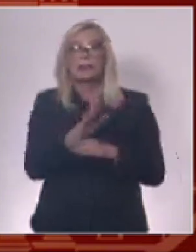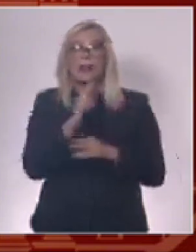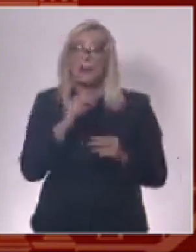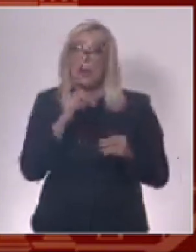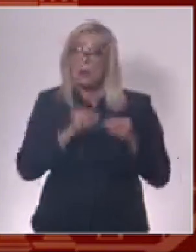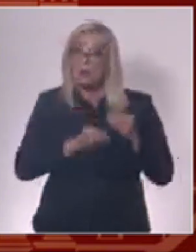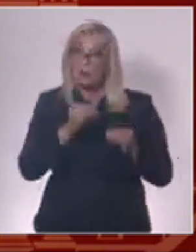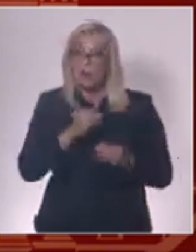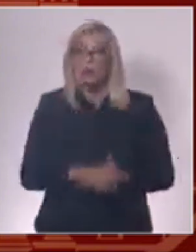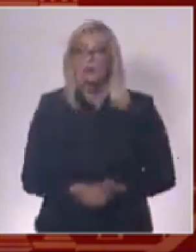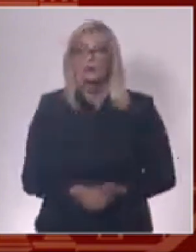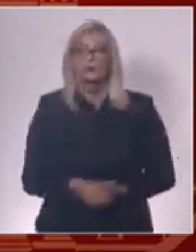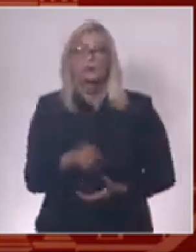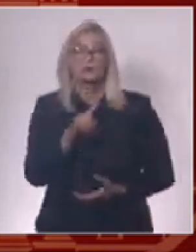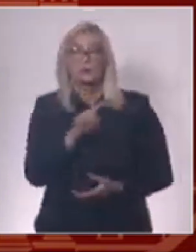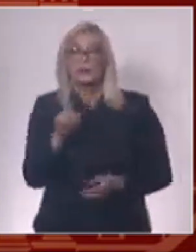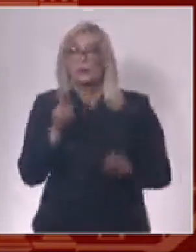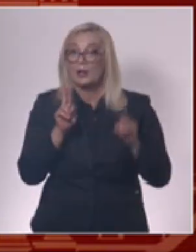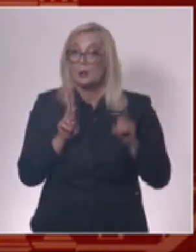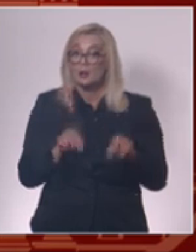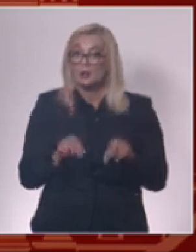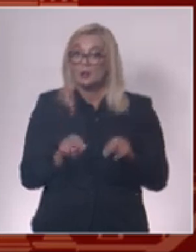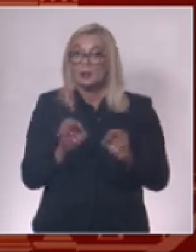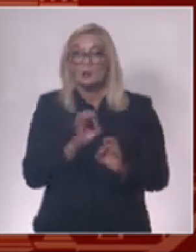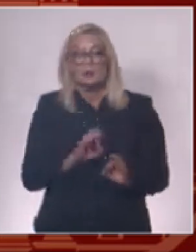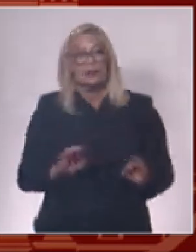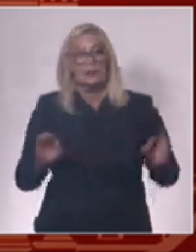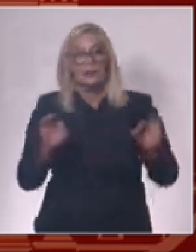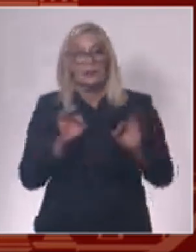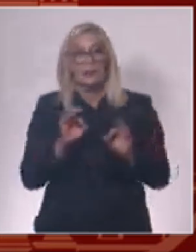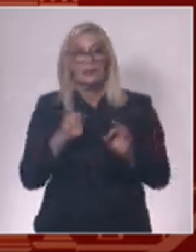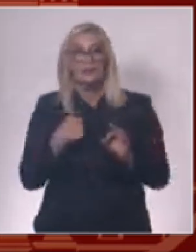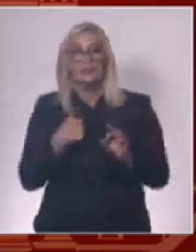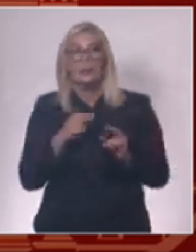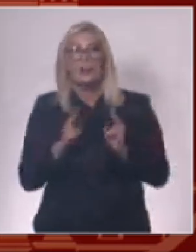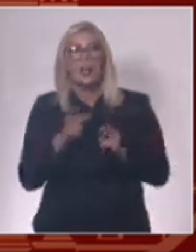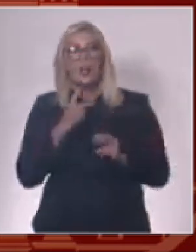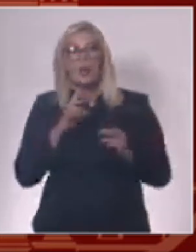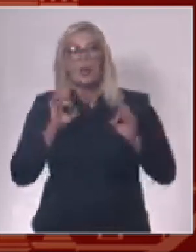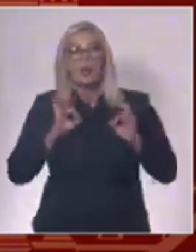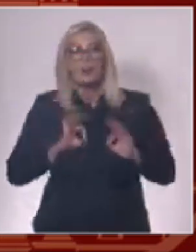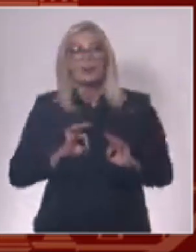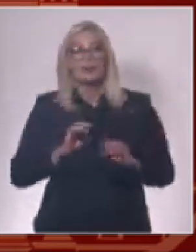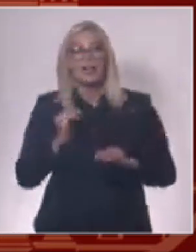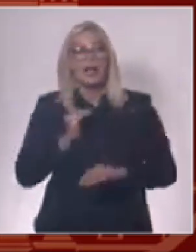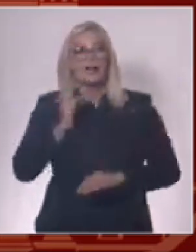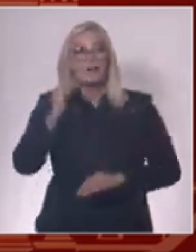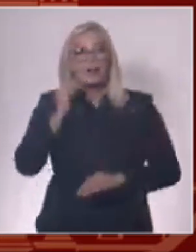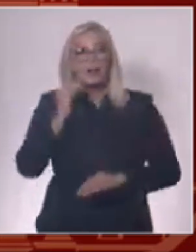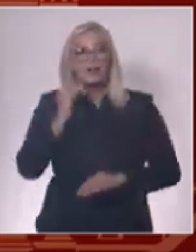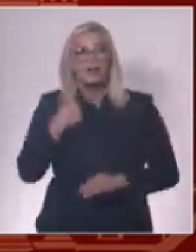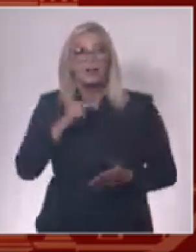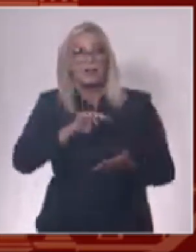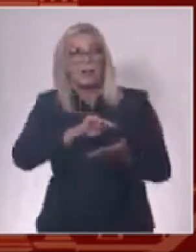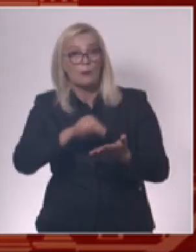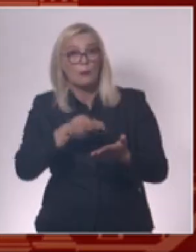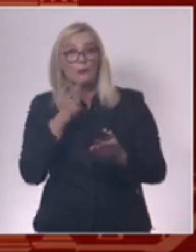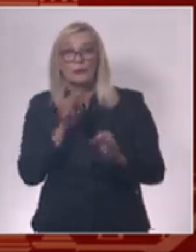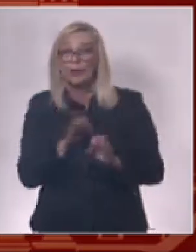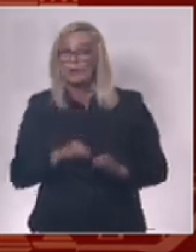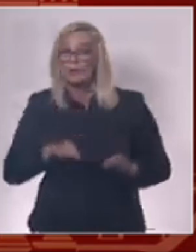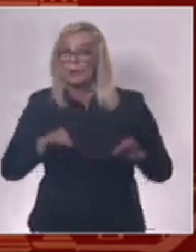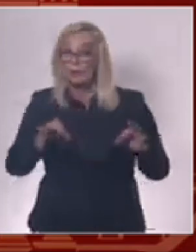проблем. Не можам никогаш, како председател на владата, да ставам подпис на